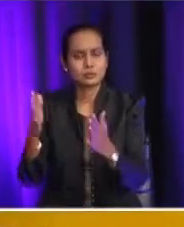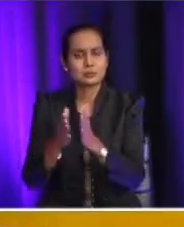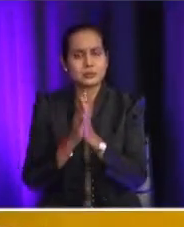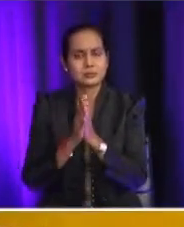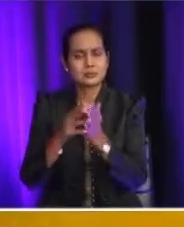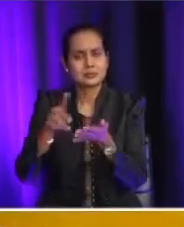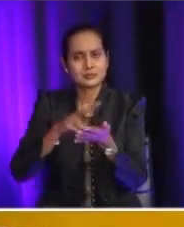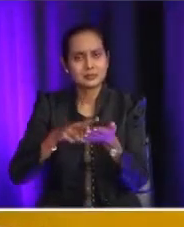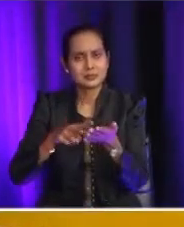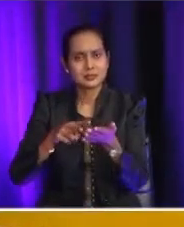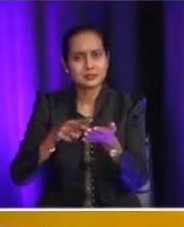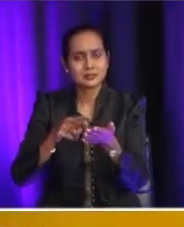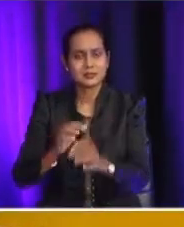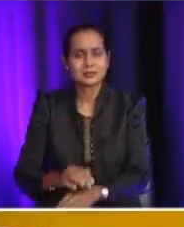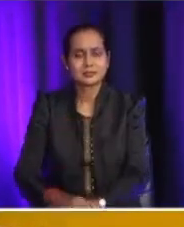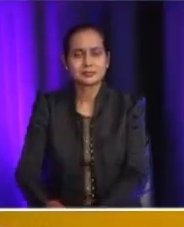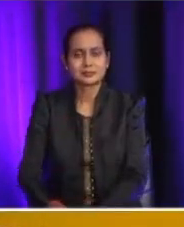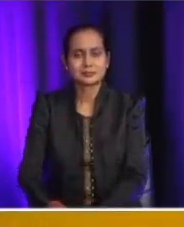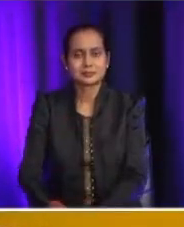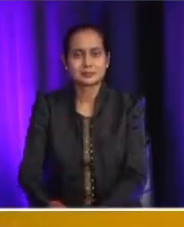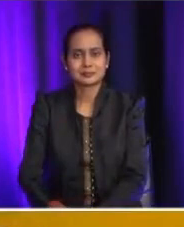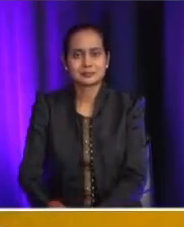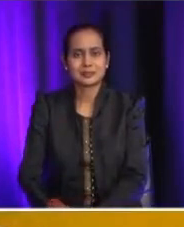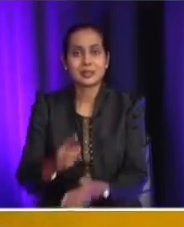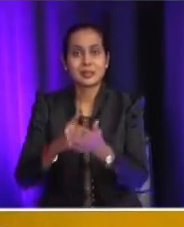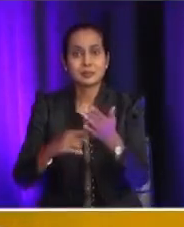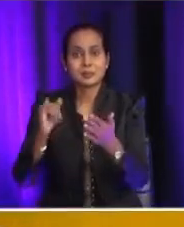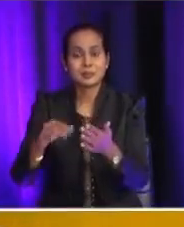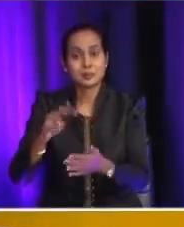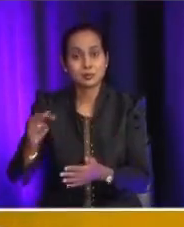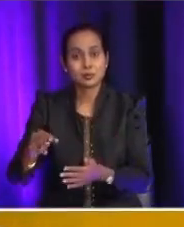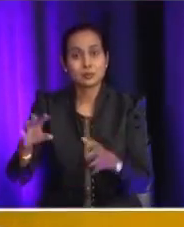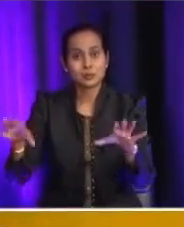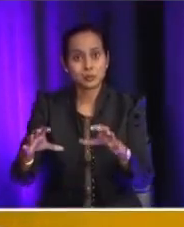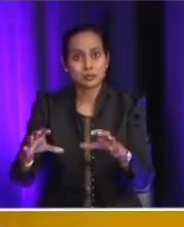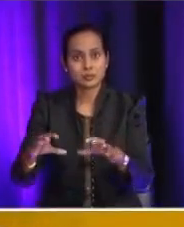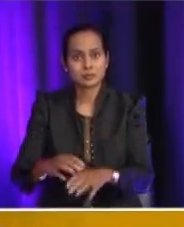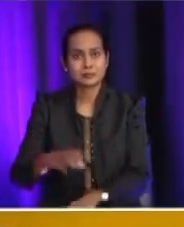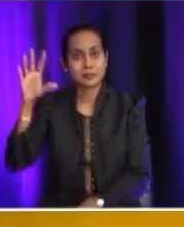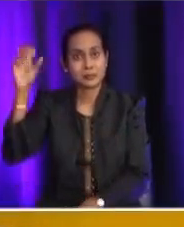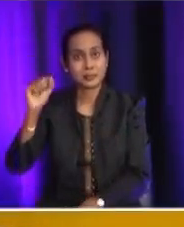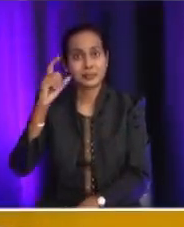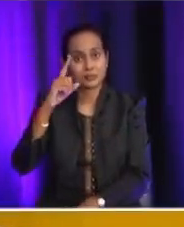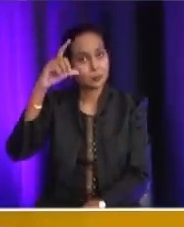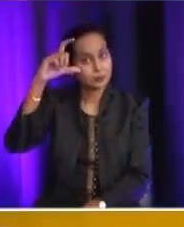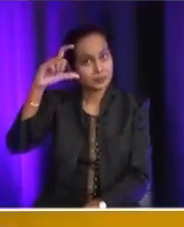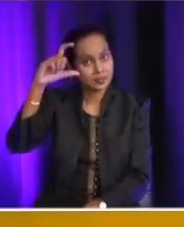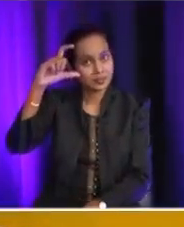baca, mereka ulang kaji semua. Jadi apa yang murid-murid perlu buat ya? Cikgu ambil satu petikan